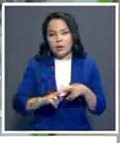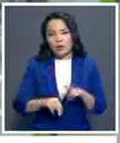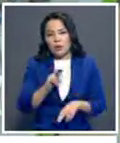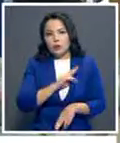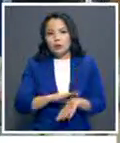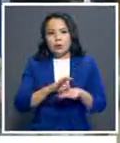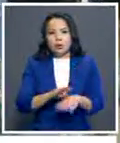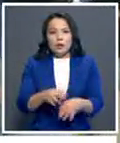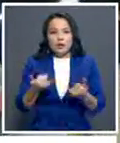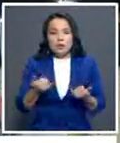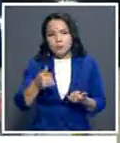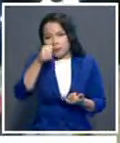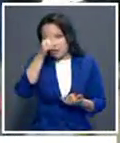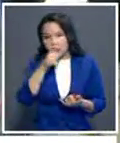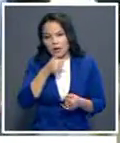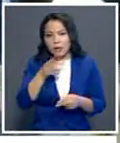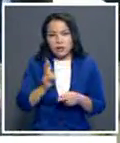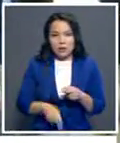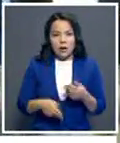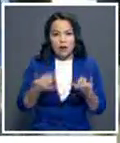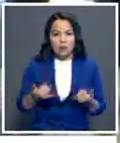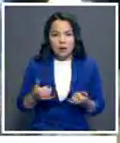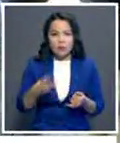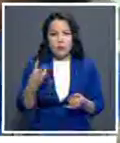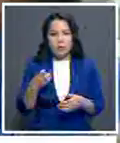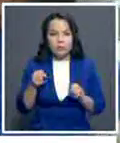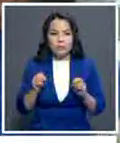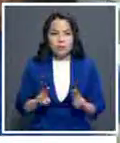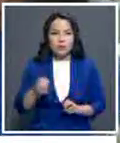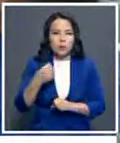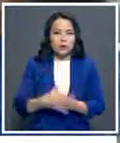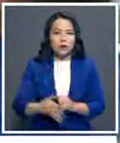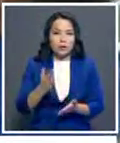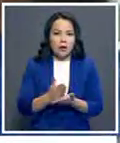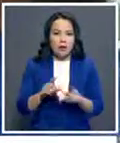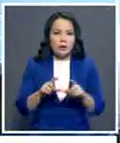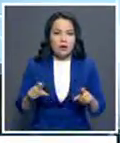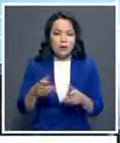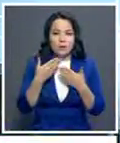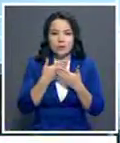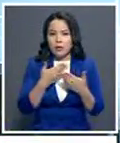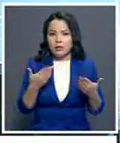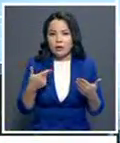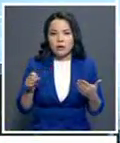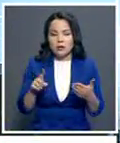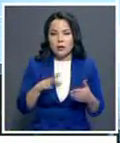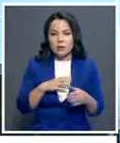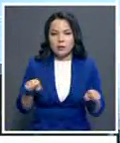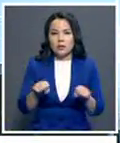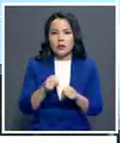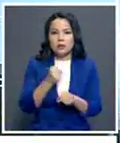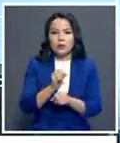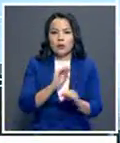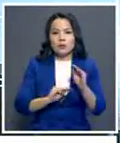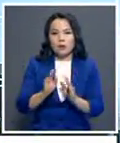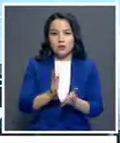биылғы жылдың маусым айында аяқталған. Станцияда 3 компрессорлық орталық бар. Нысан соңғы заманауи газ өткізу құрылғыларымен